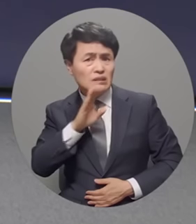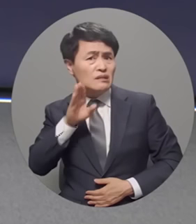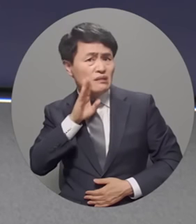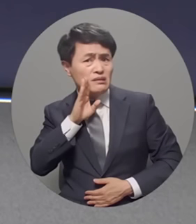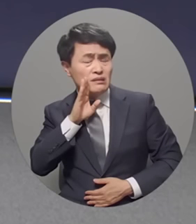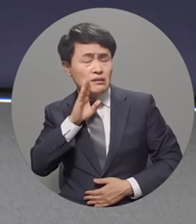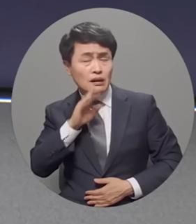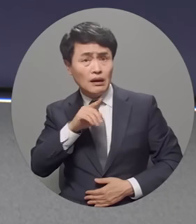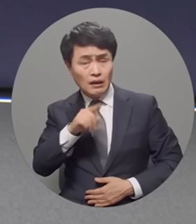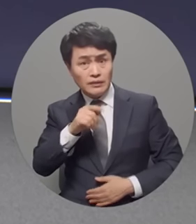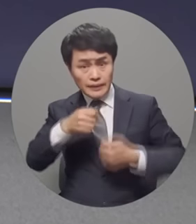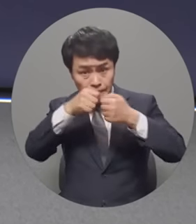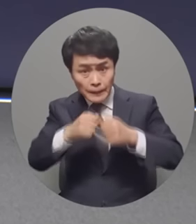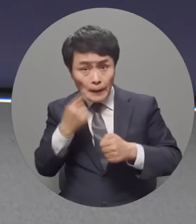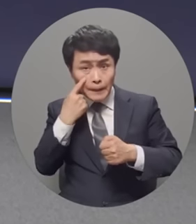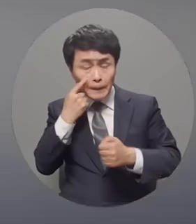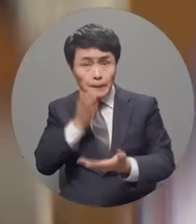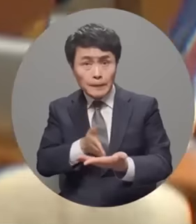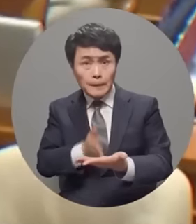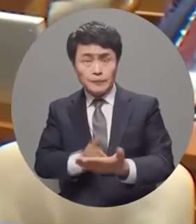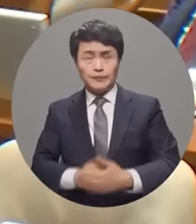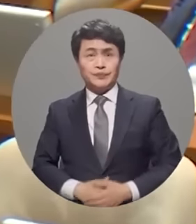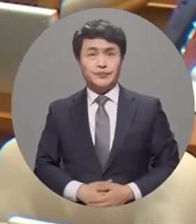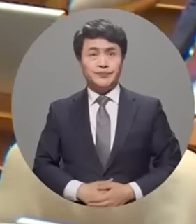알고 보니에서 따져봤습니다.